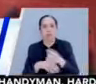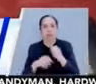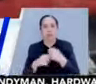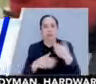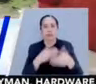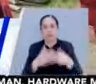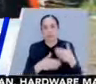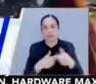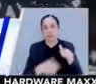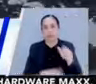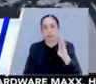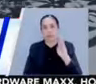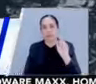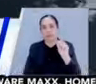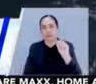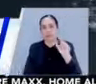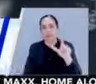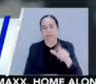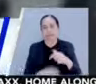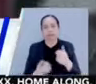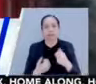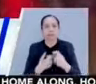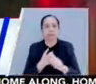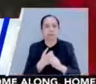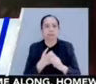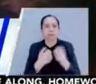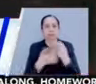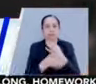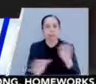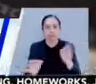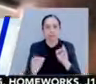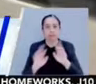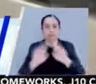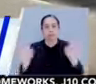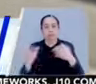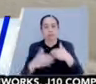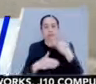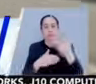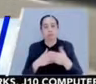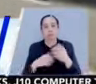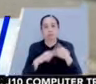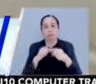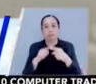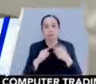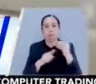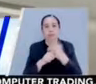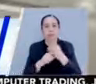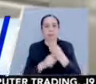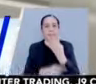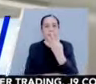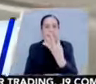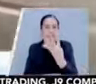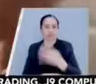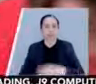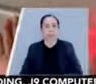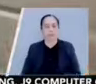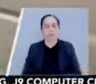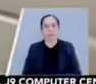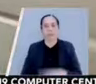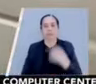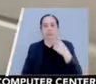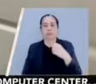kanilang piyansa. Nakatakda ang arraignment at pre-trial ng kaso sa December 4. Para sa GMA